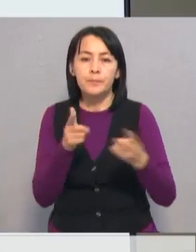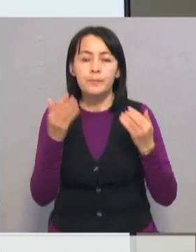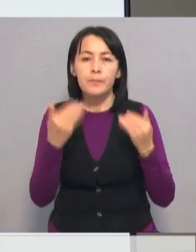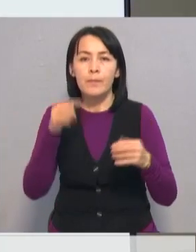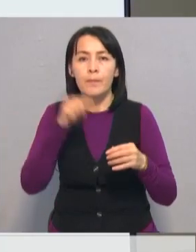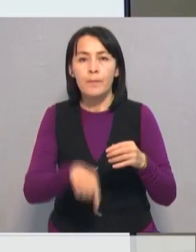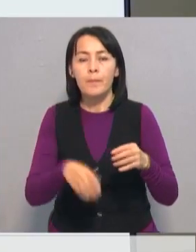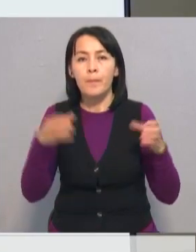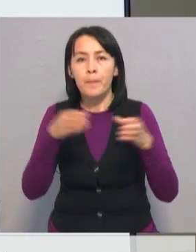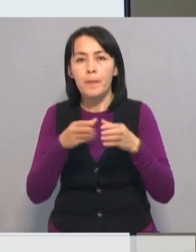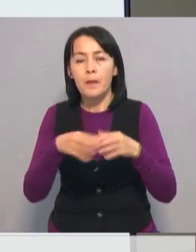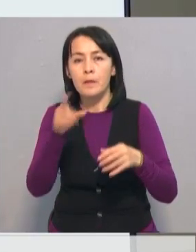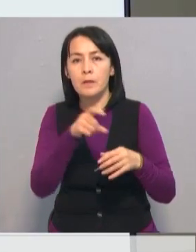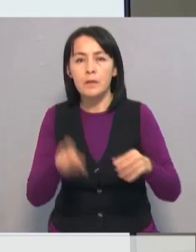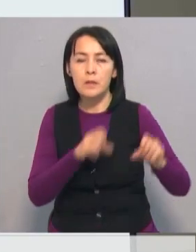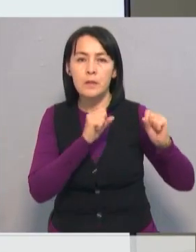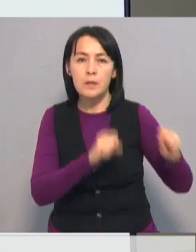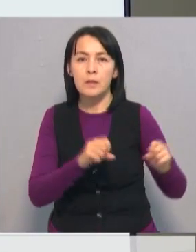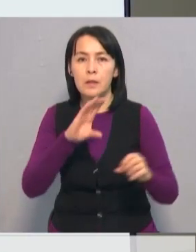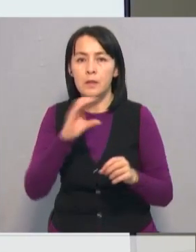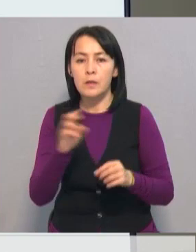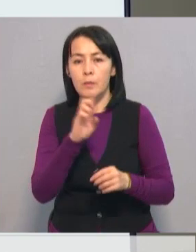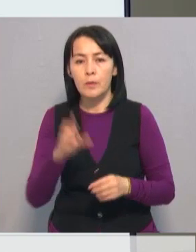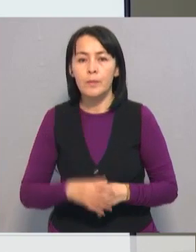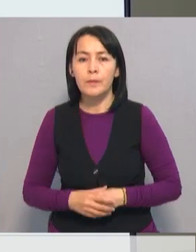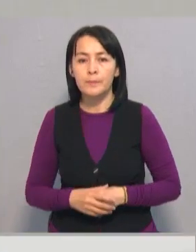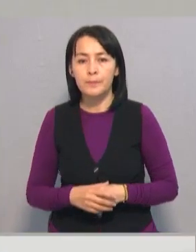территориальной обороны и гражданской защиты Санжар